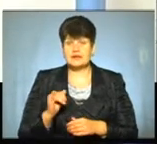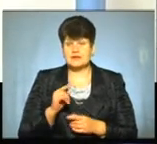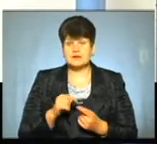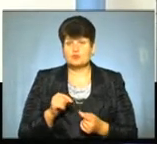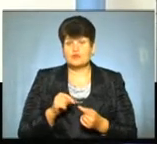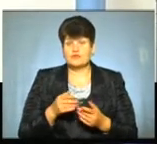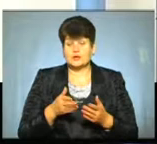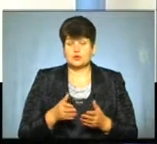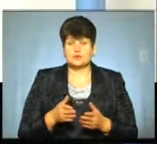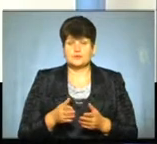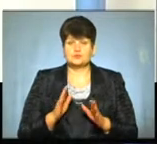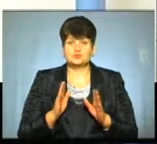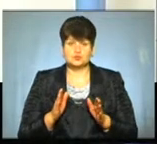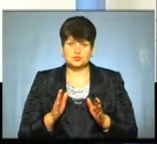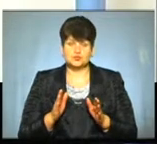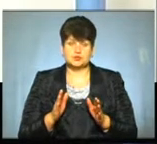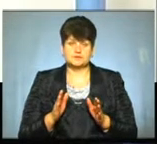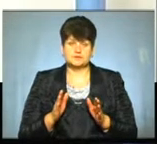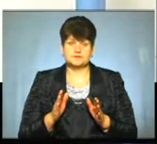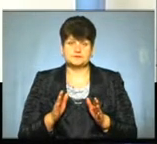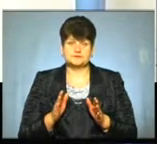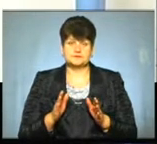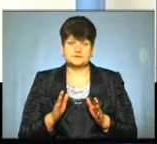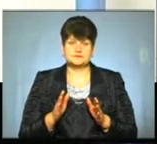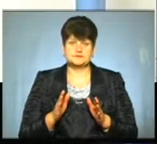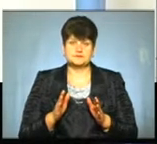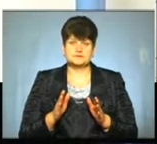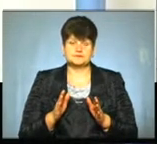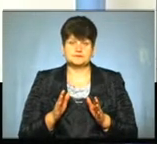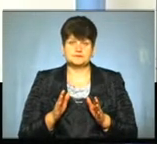і відповідно тоді буде такий